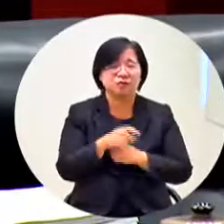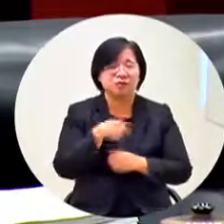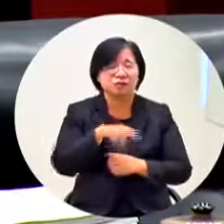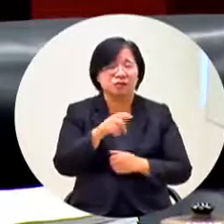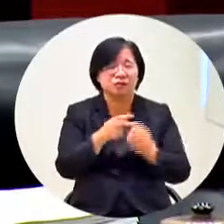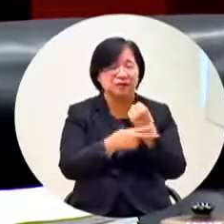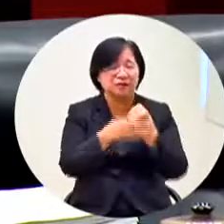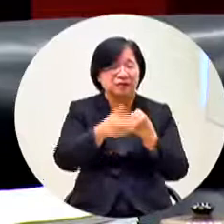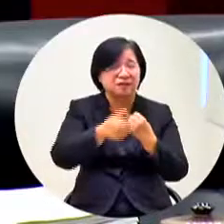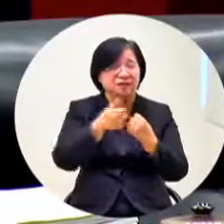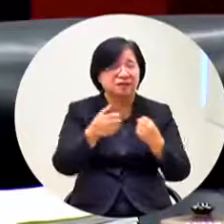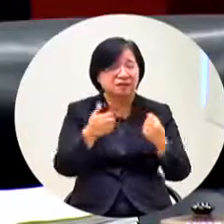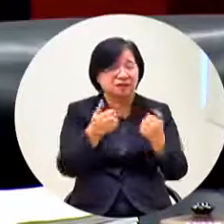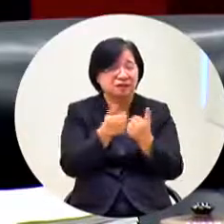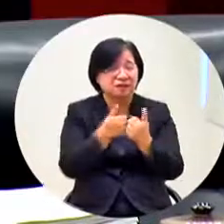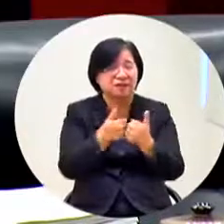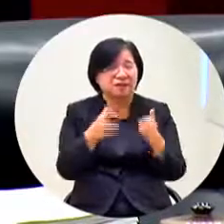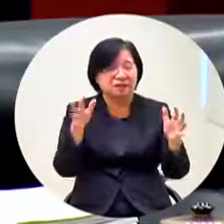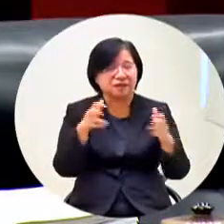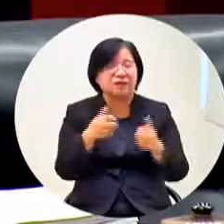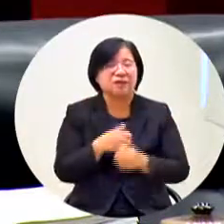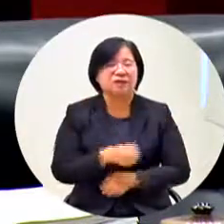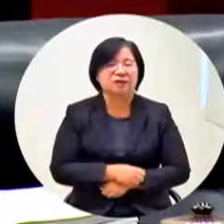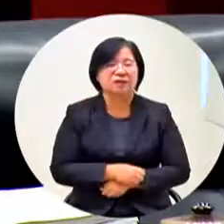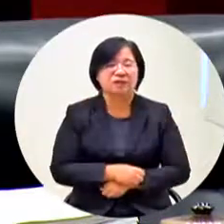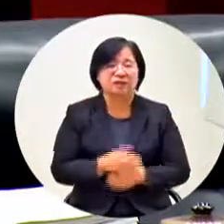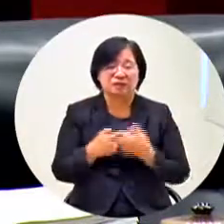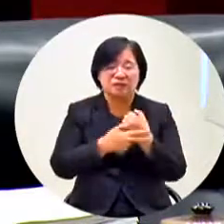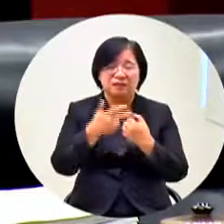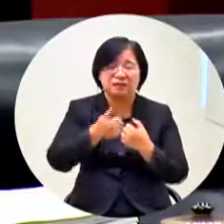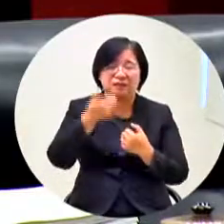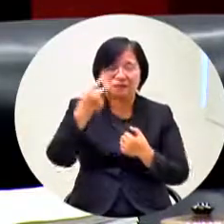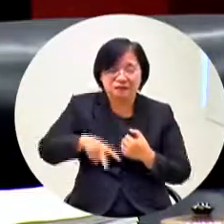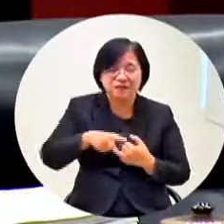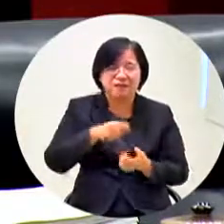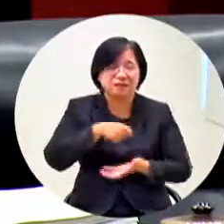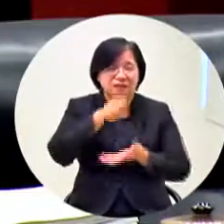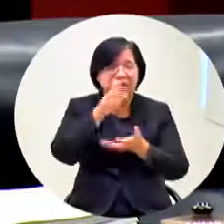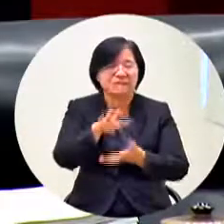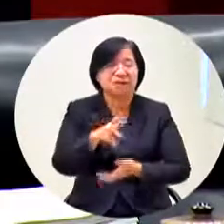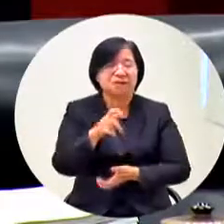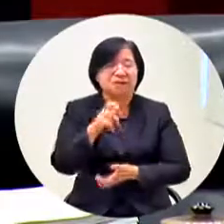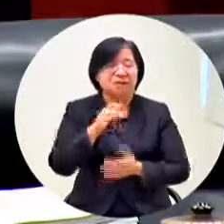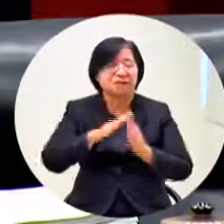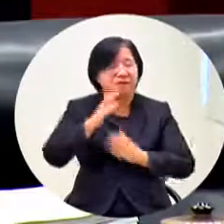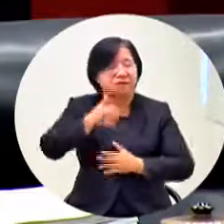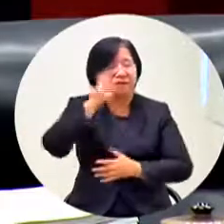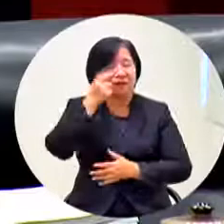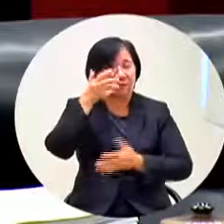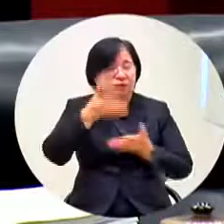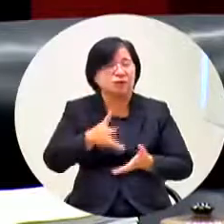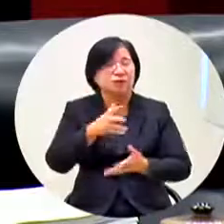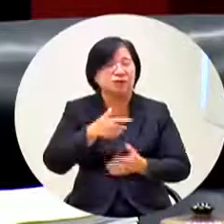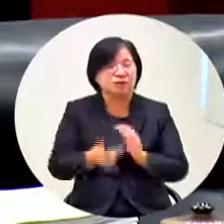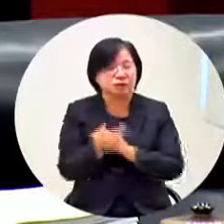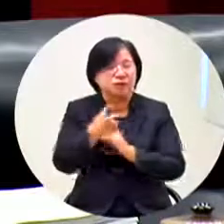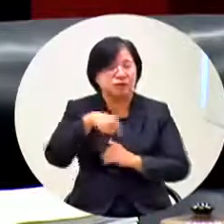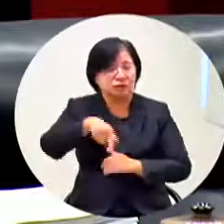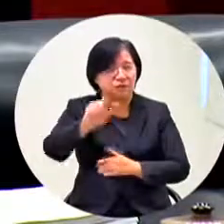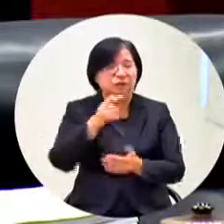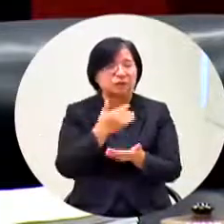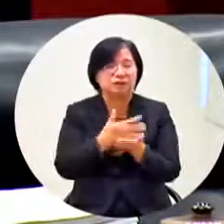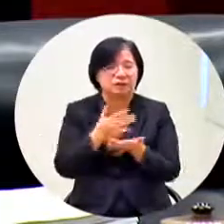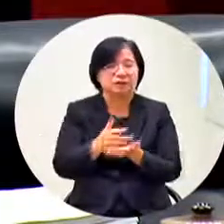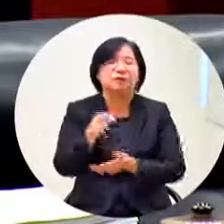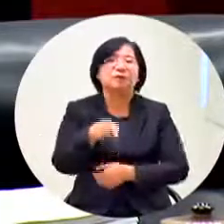候，我们刘里长又下一次讲，市长很重视，他说好，一定要赶快去做。但是后来我